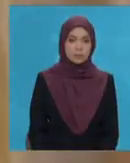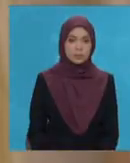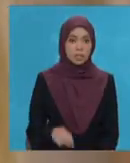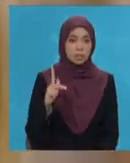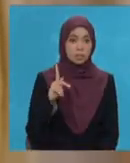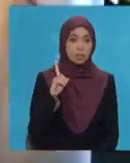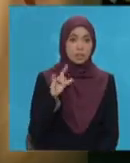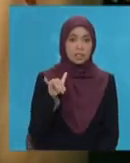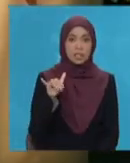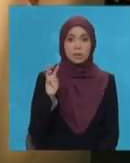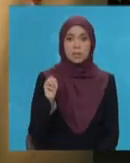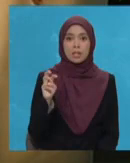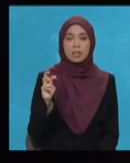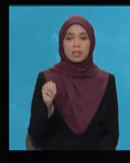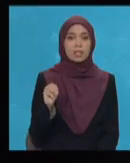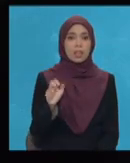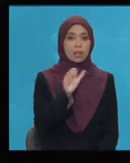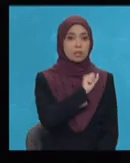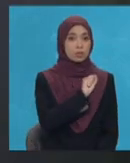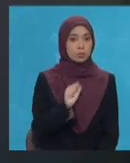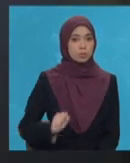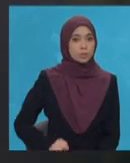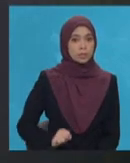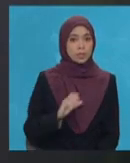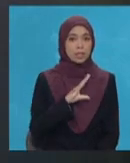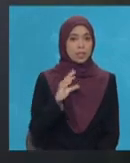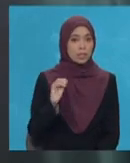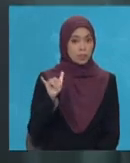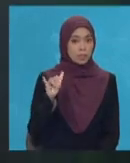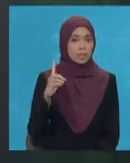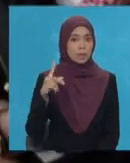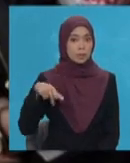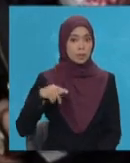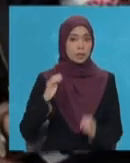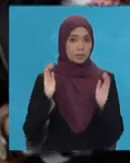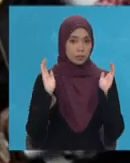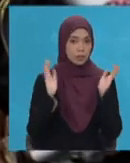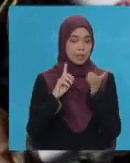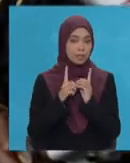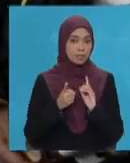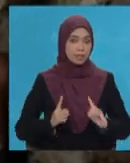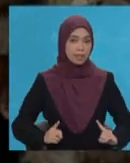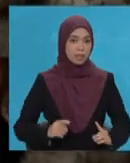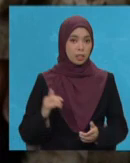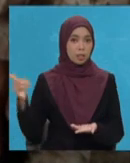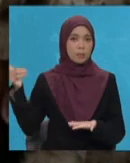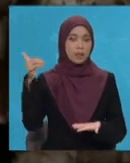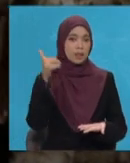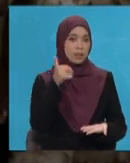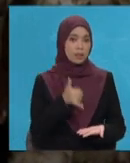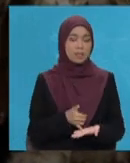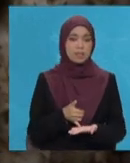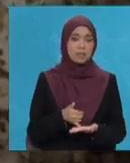ke bawah dulu yang maha Mulia negara Brunei Darussalam berangkat melawan the